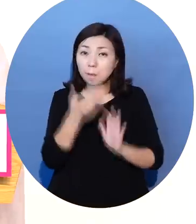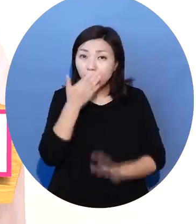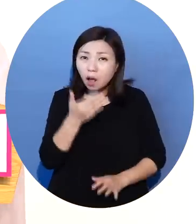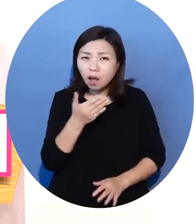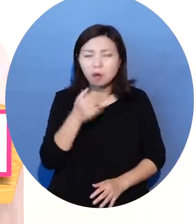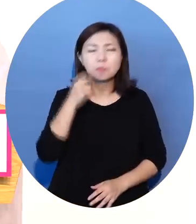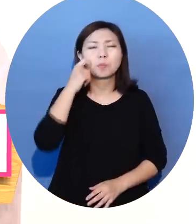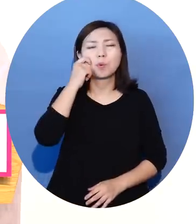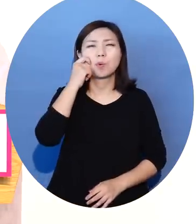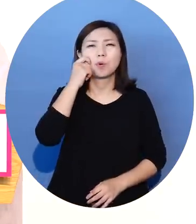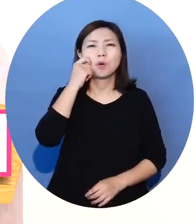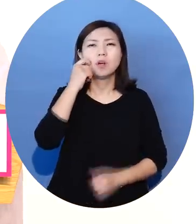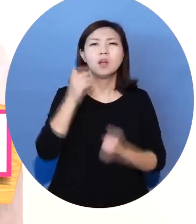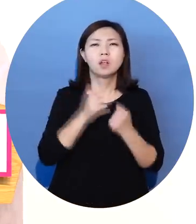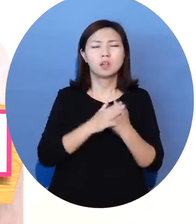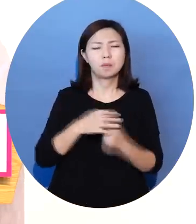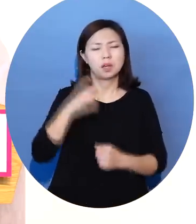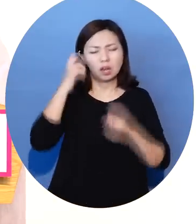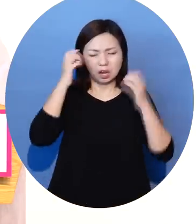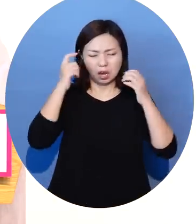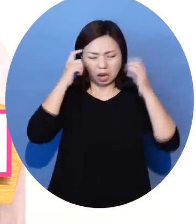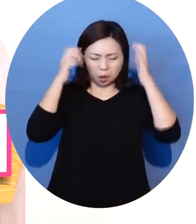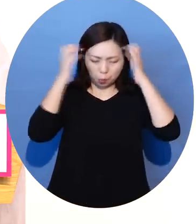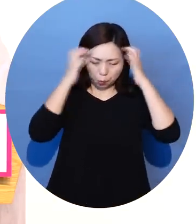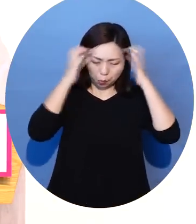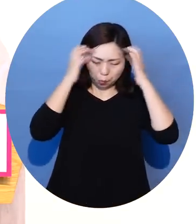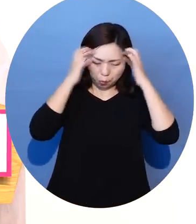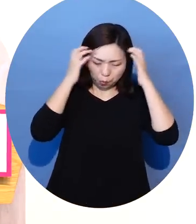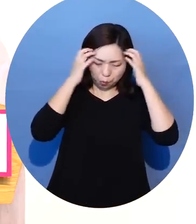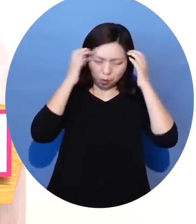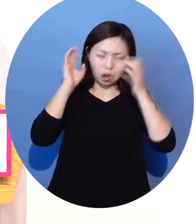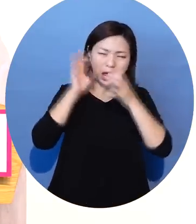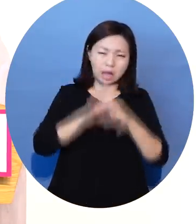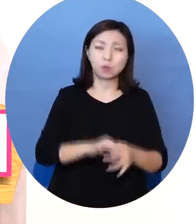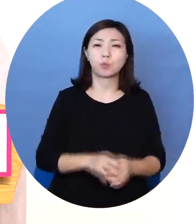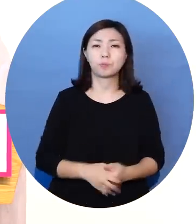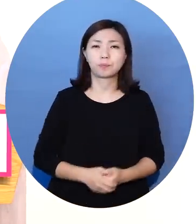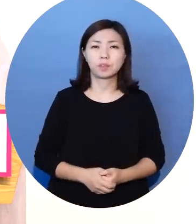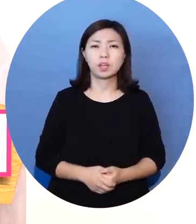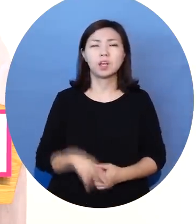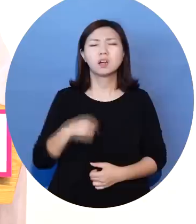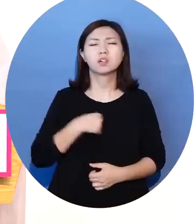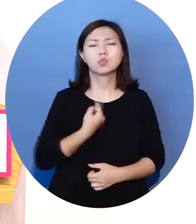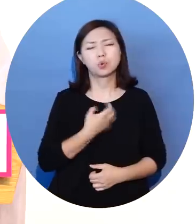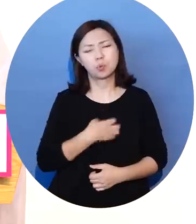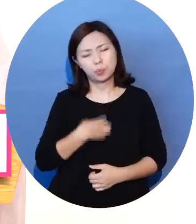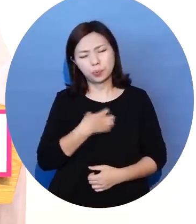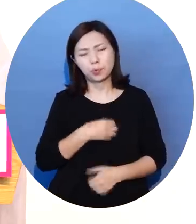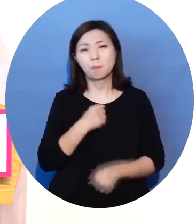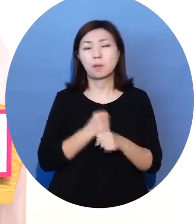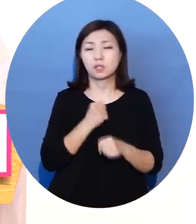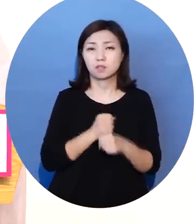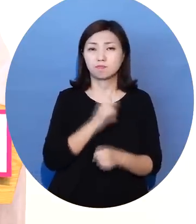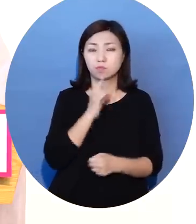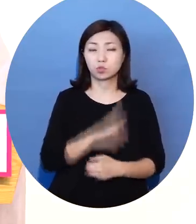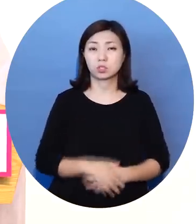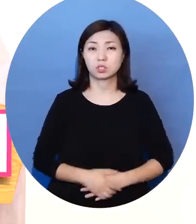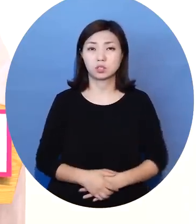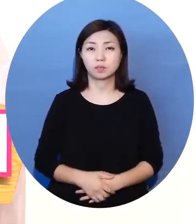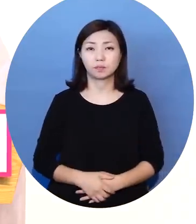그러면 괴로워져. 자기가 지금 괴로움을 자초하는 거예요. 그리고 또